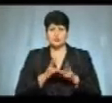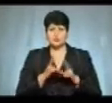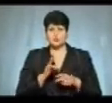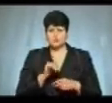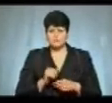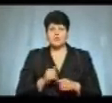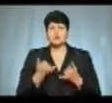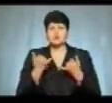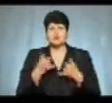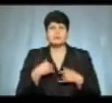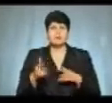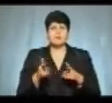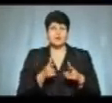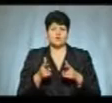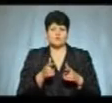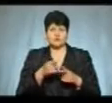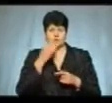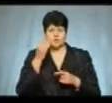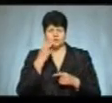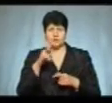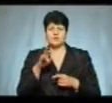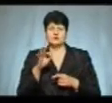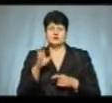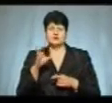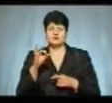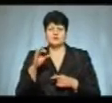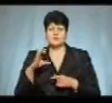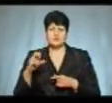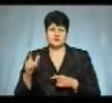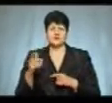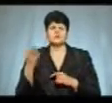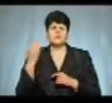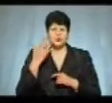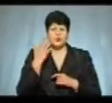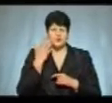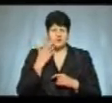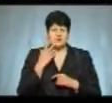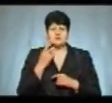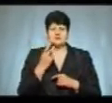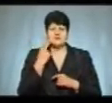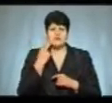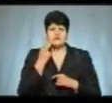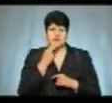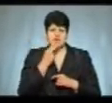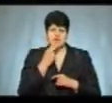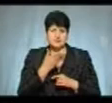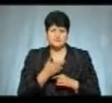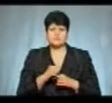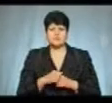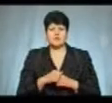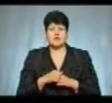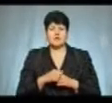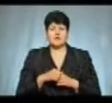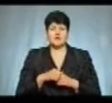Ну, сьогодні ми приготували юшку з лосося, як козаки завжди колись старину тільки їли щось добре.